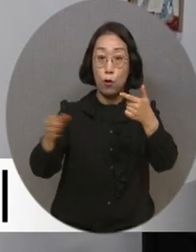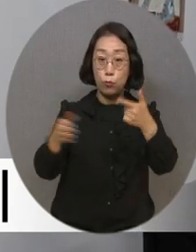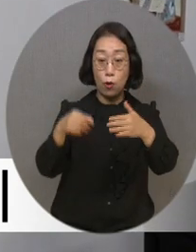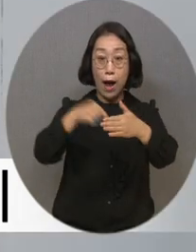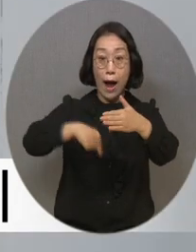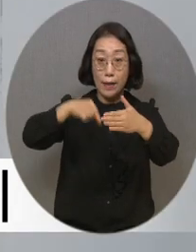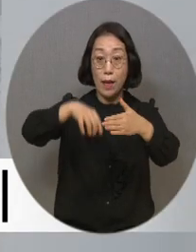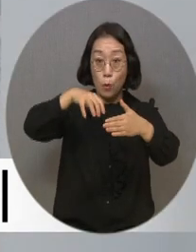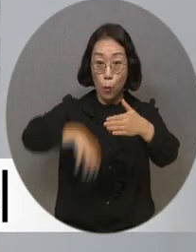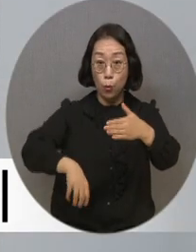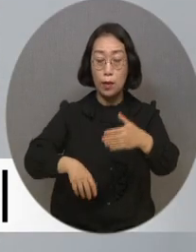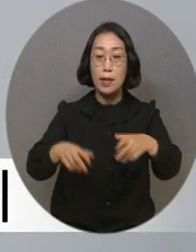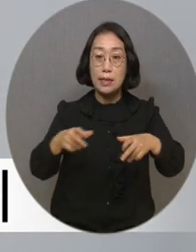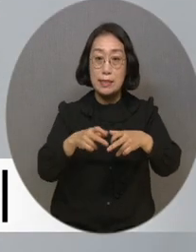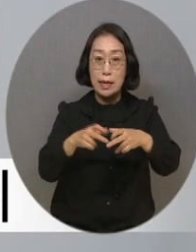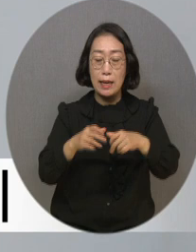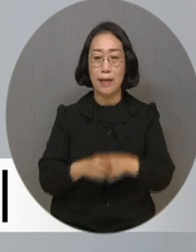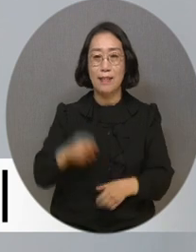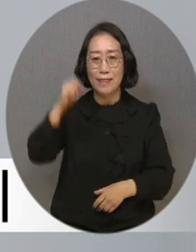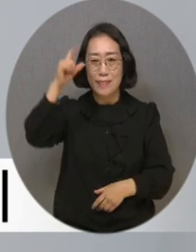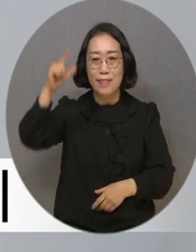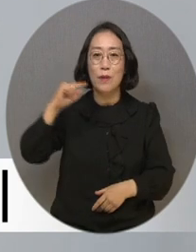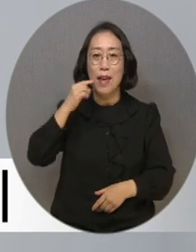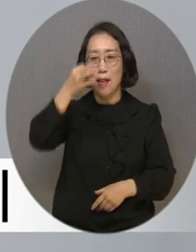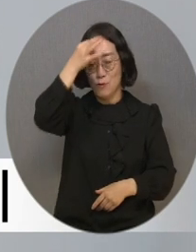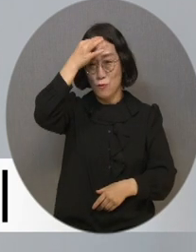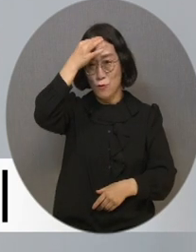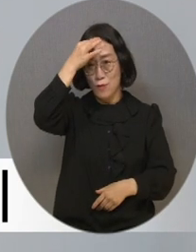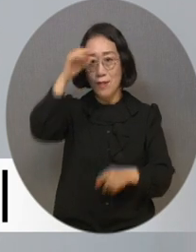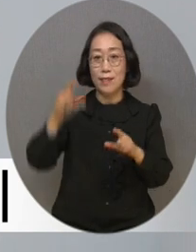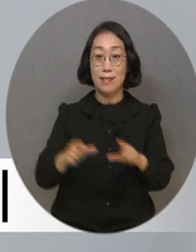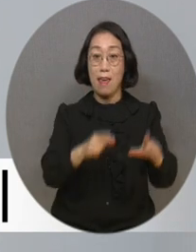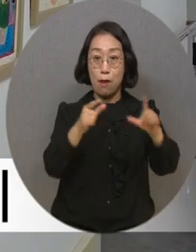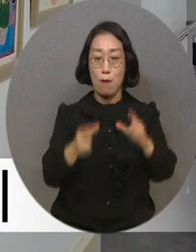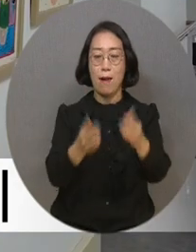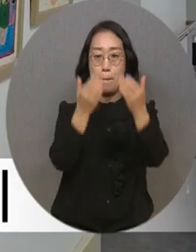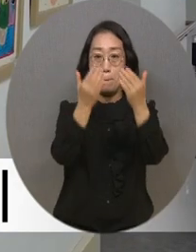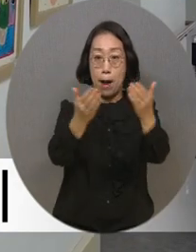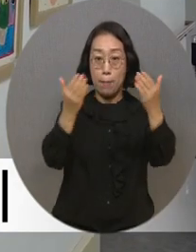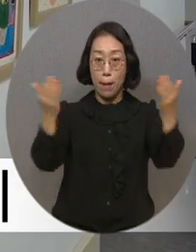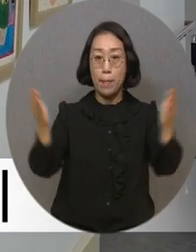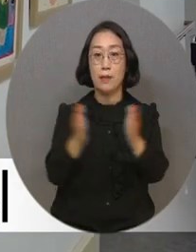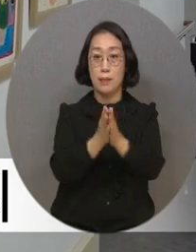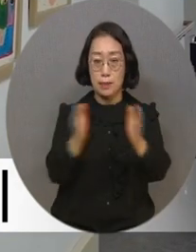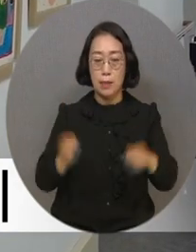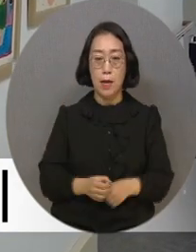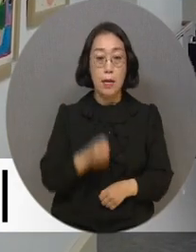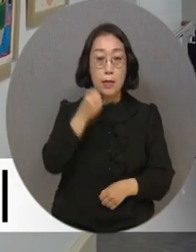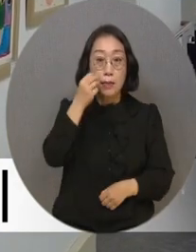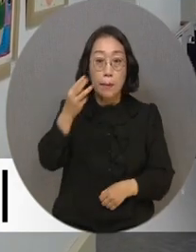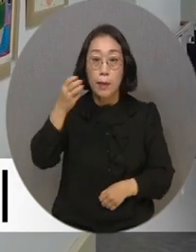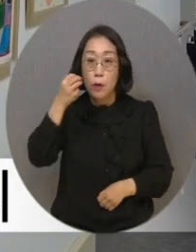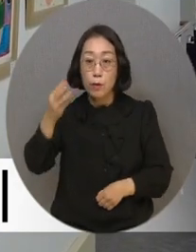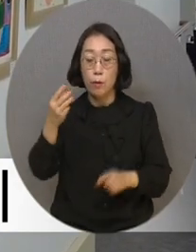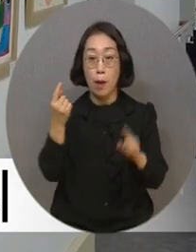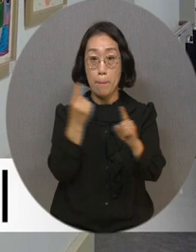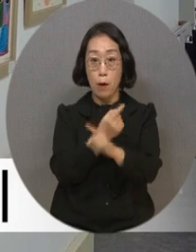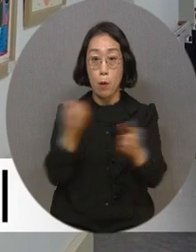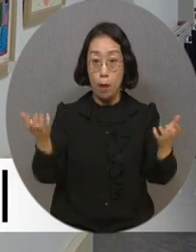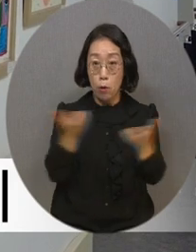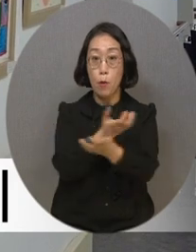활용해 장애인의 슬기로운 예술생활 작품전을 시작했고 분기별로 작품을 바꿔가며